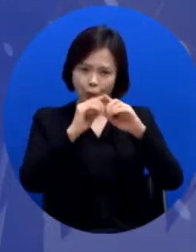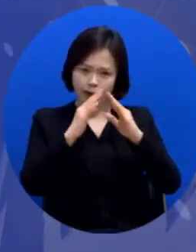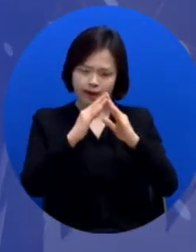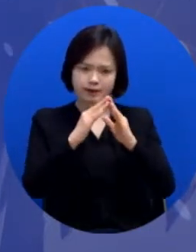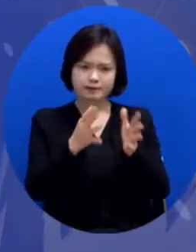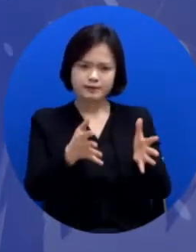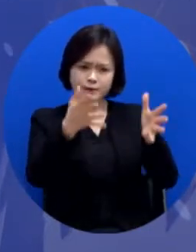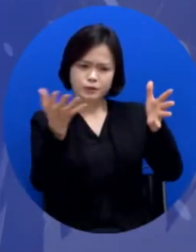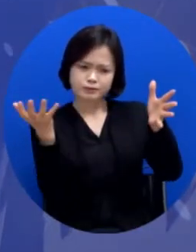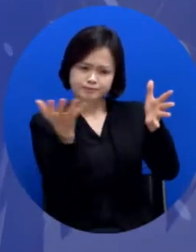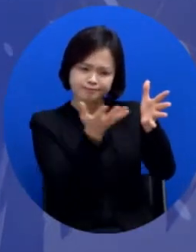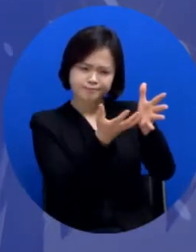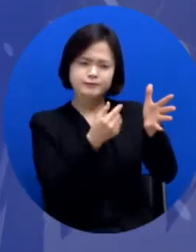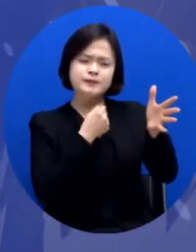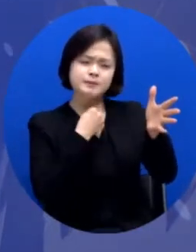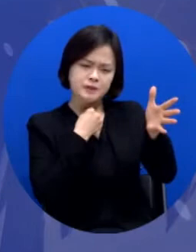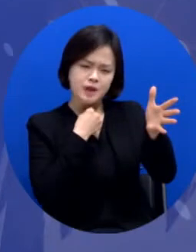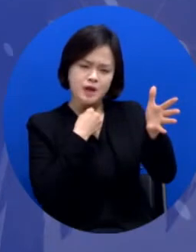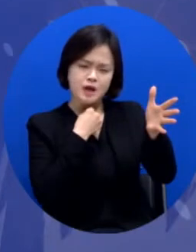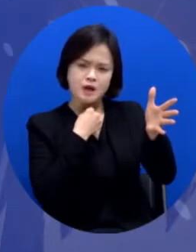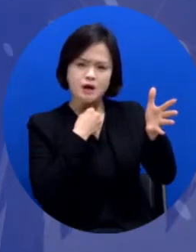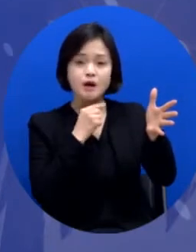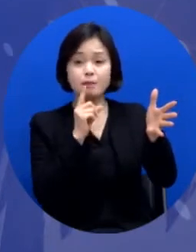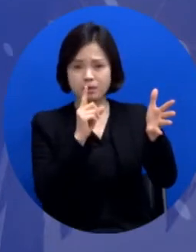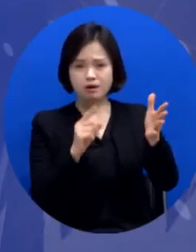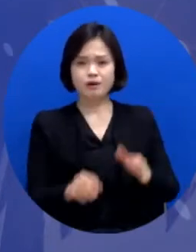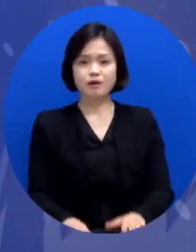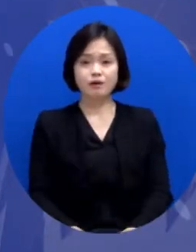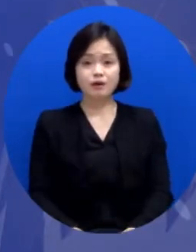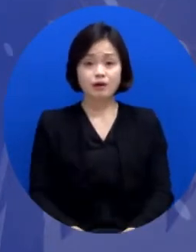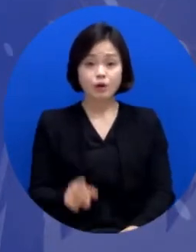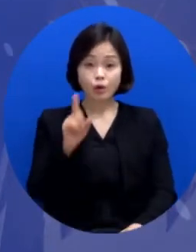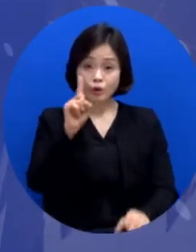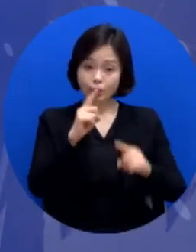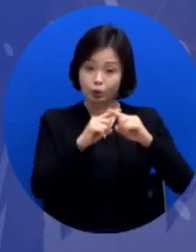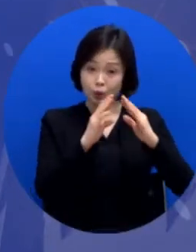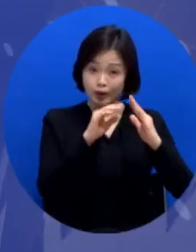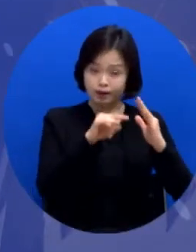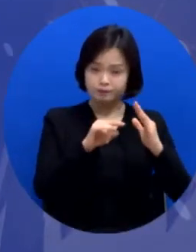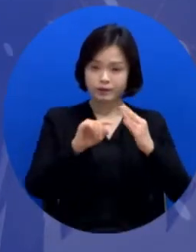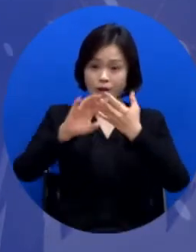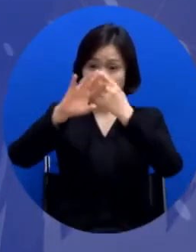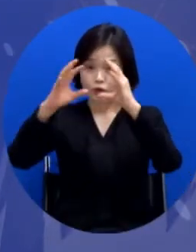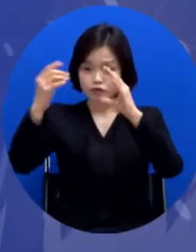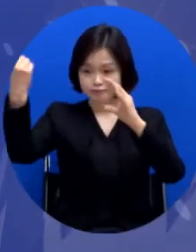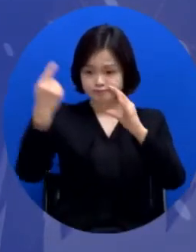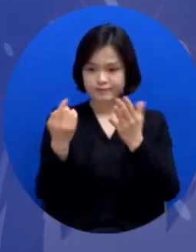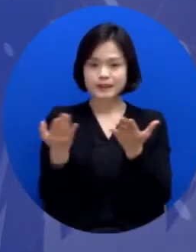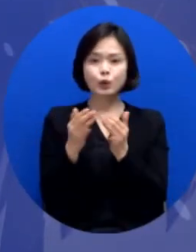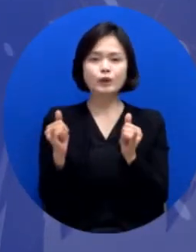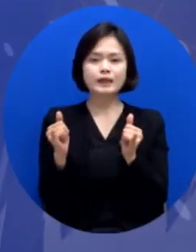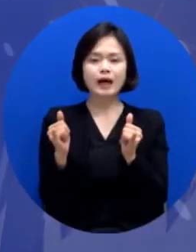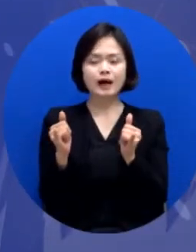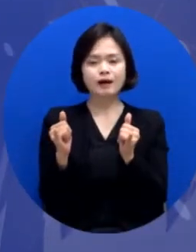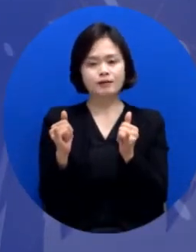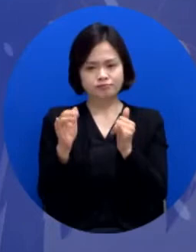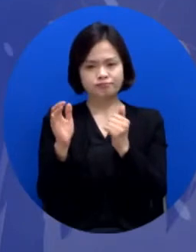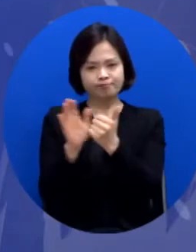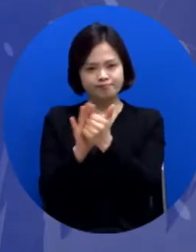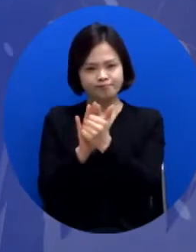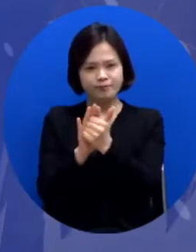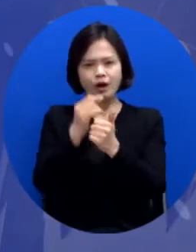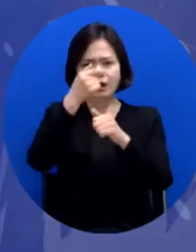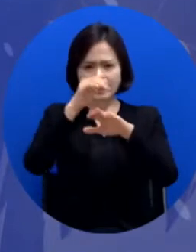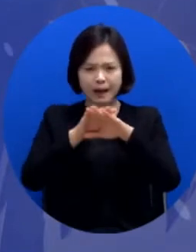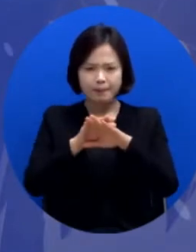감당하고 싶다 이렇게 얘기 했습니다 또한 교회는 외국인 근로자들을 대상으로 하는 교회인데 외국인들이 교회의 들어가는 모습만 보면 신고가 들어